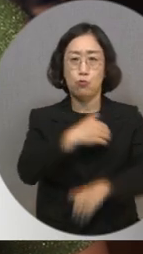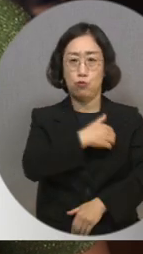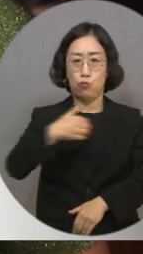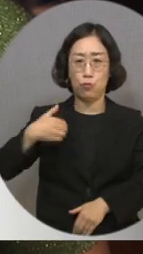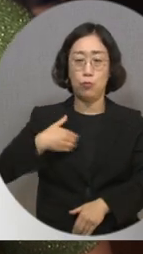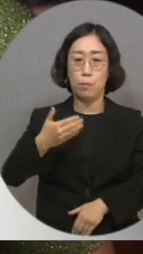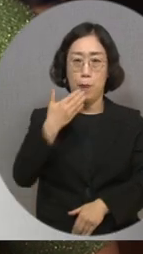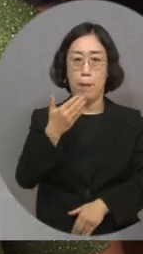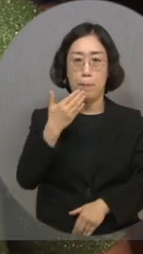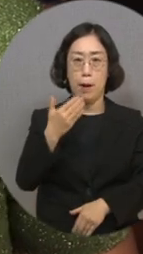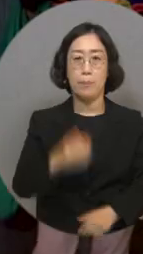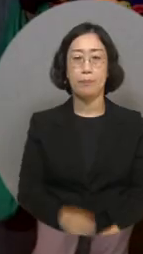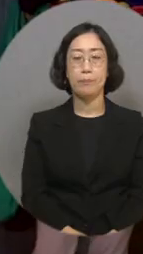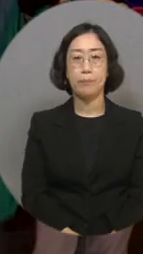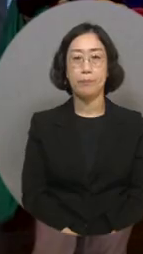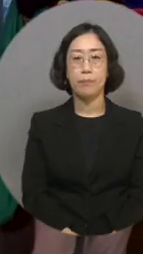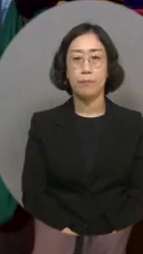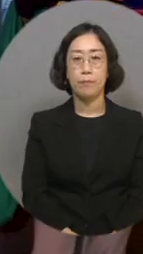된다는 느낌을 받았습니다.